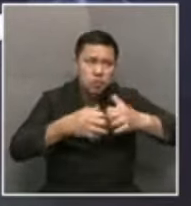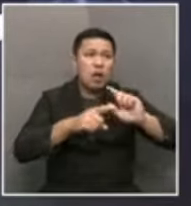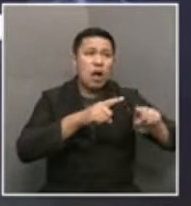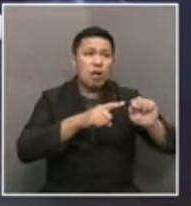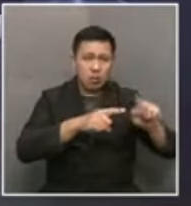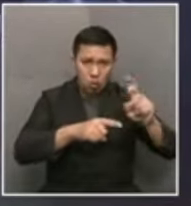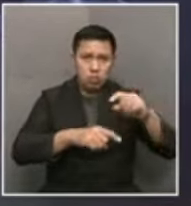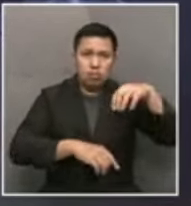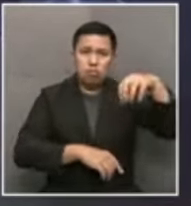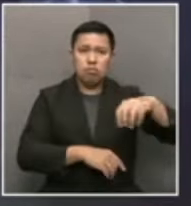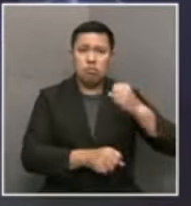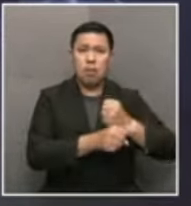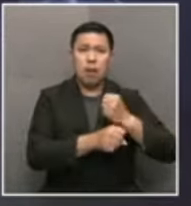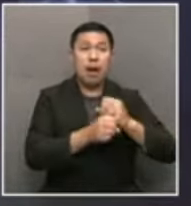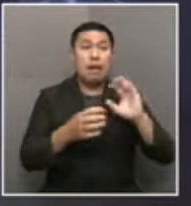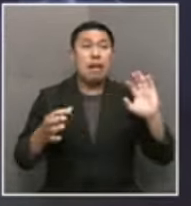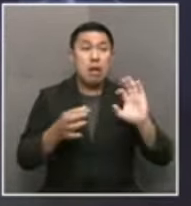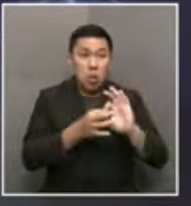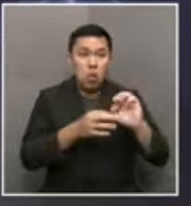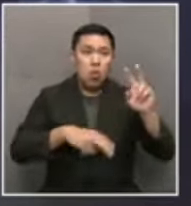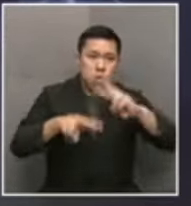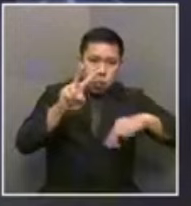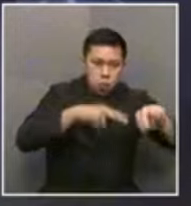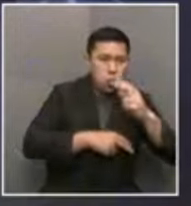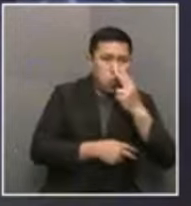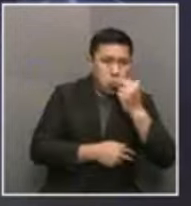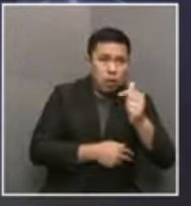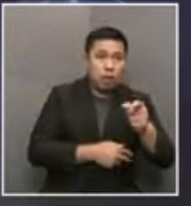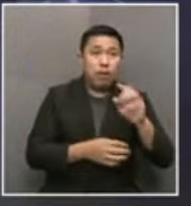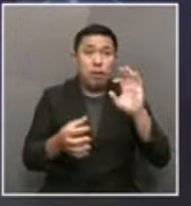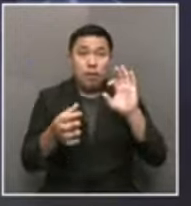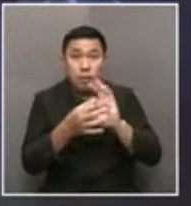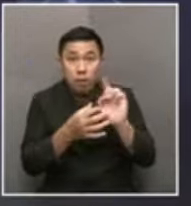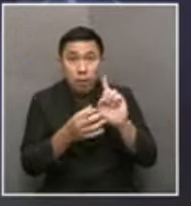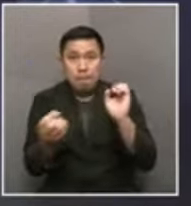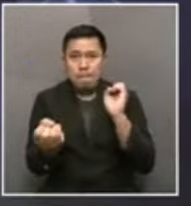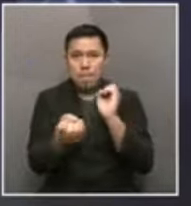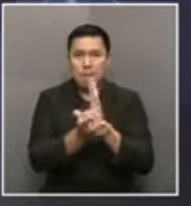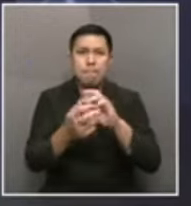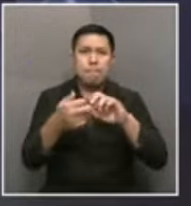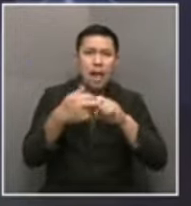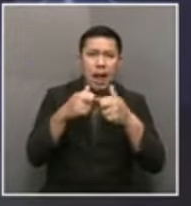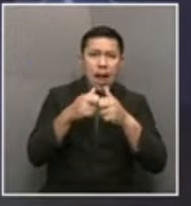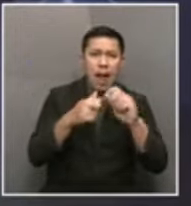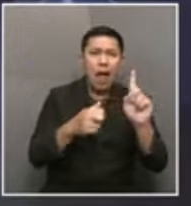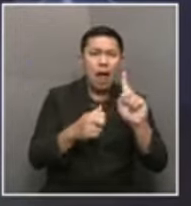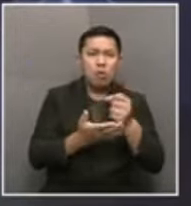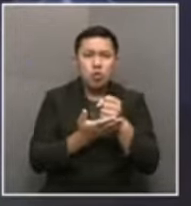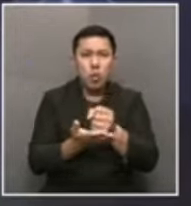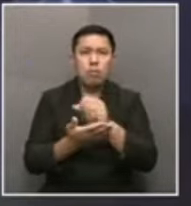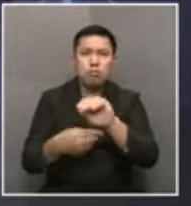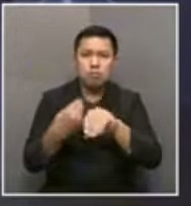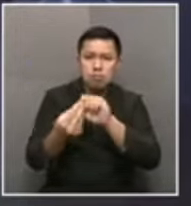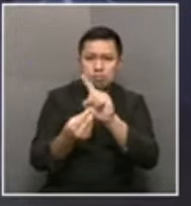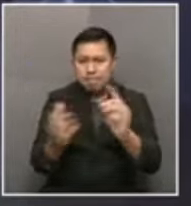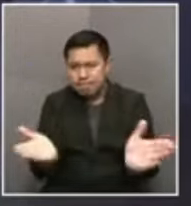ต้องให้หน่วยงานที่เกี่ยวข้องติดตามอย่างใกล้ชิดเลยนะคะไม่ให้ไปกระทบนะคะกับการขับเคลื่อนเศรษฐกิจของประเทศนั่นเองค่ะ